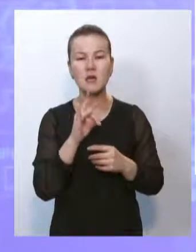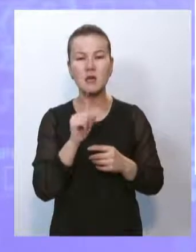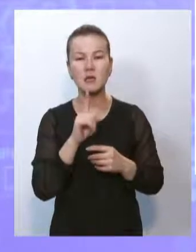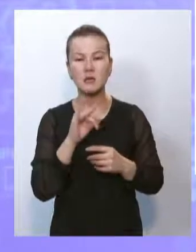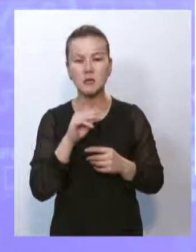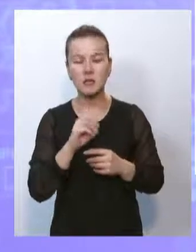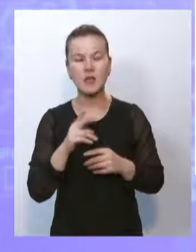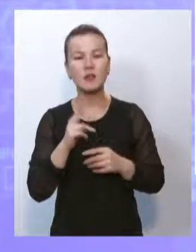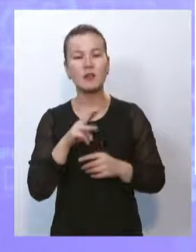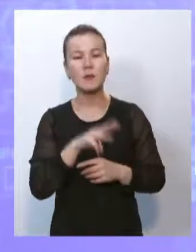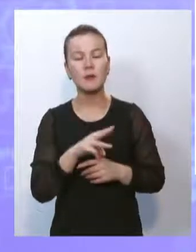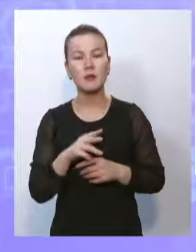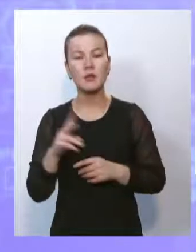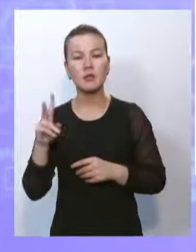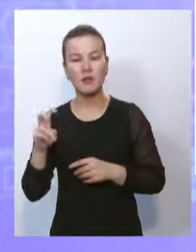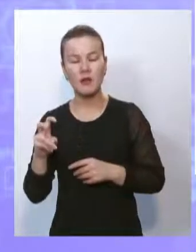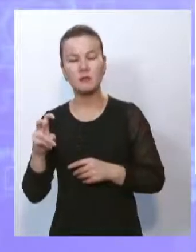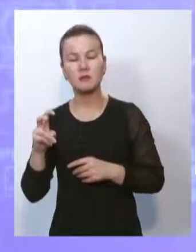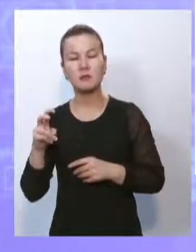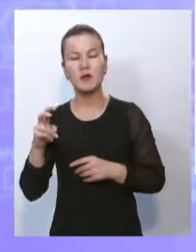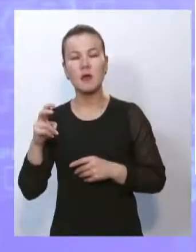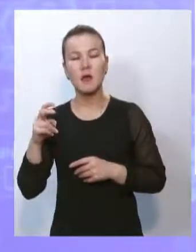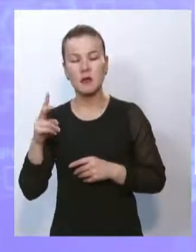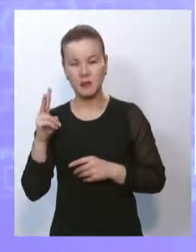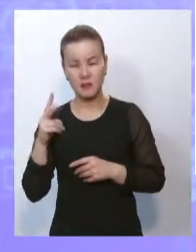27 тысяч метров